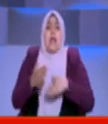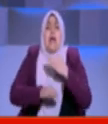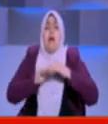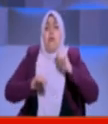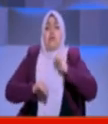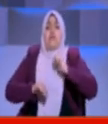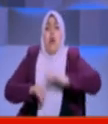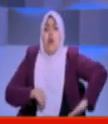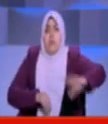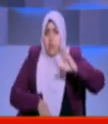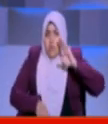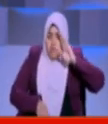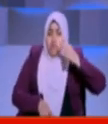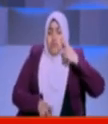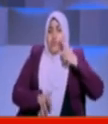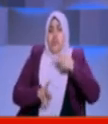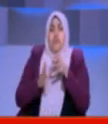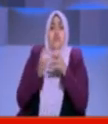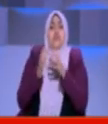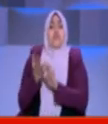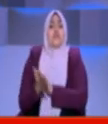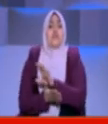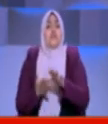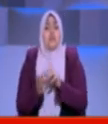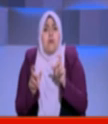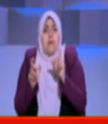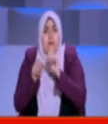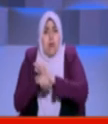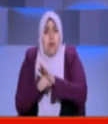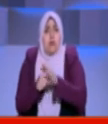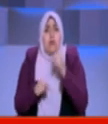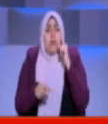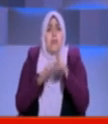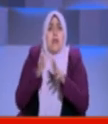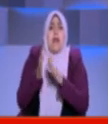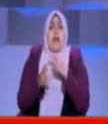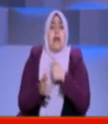ولكن عندما نلاحظ بأن من يستنزف طاقاتهم وهذه المسميات هي